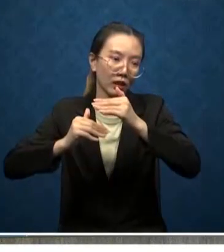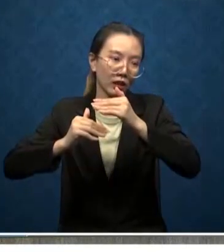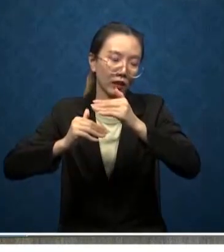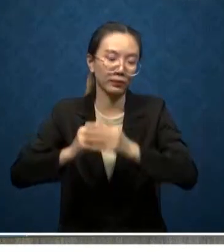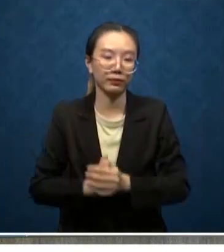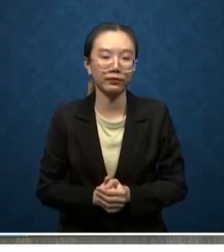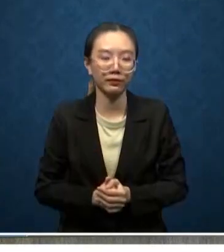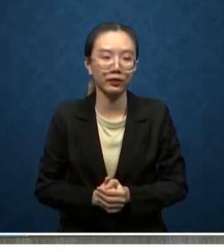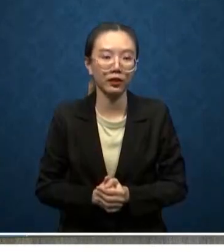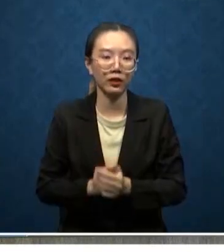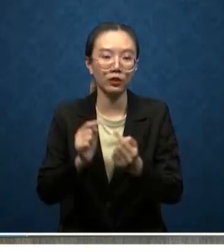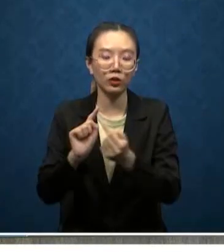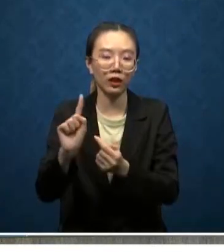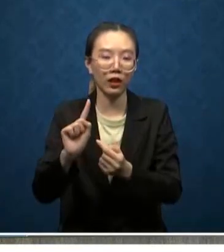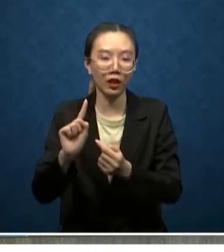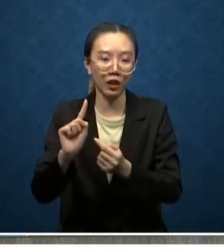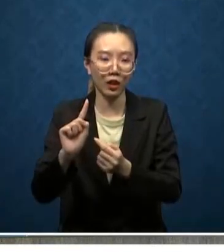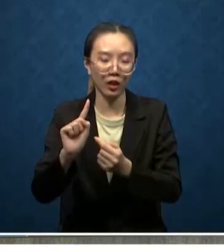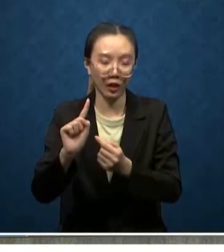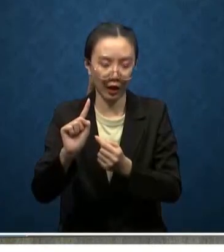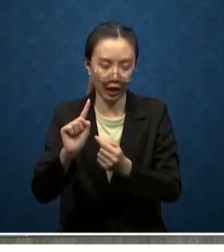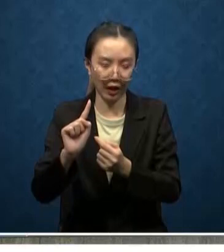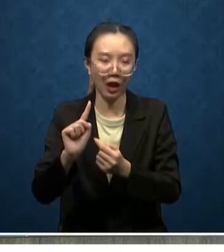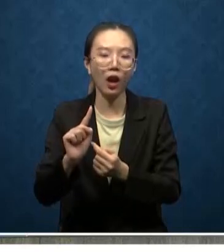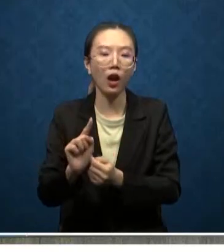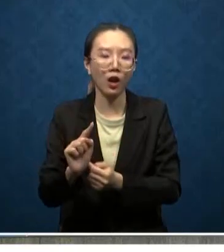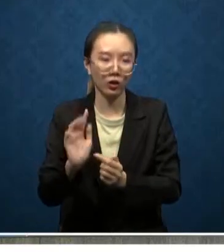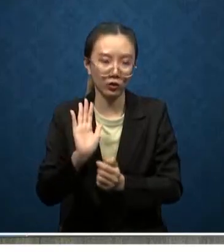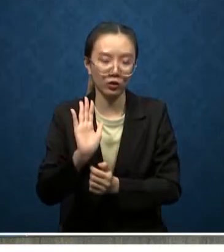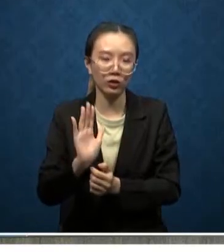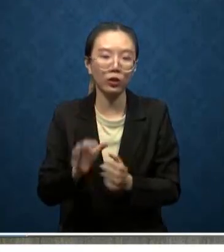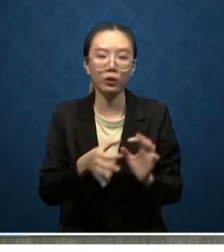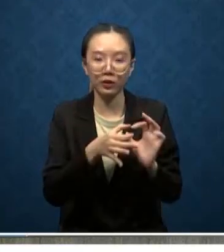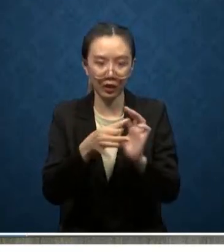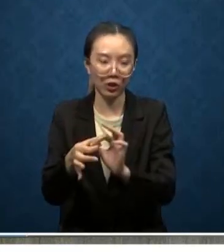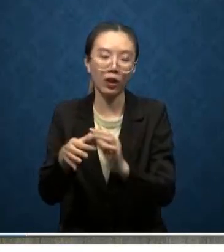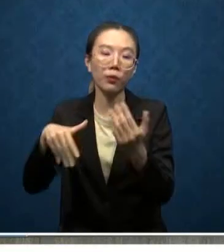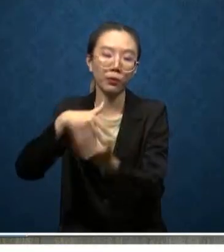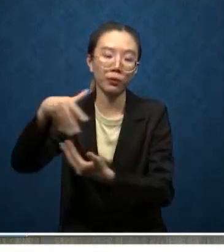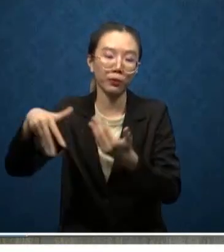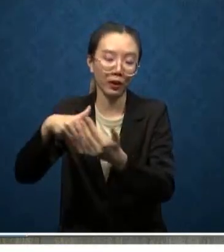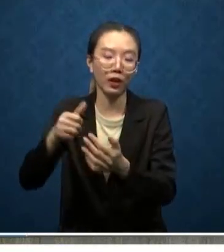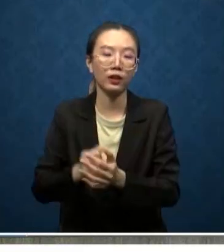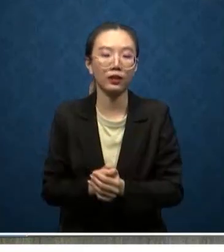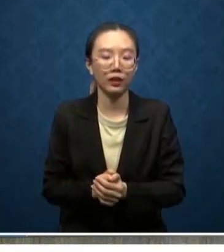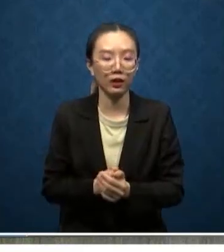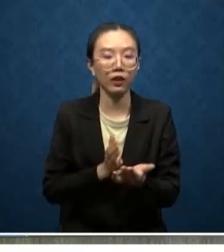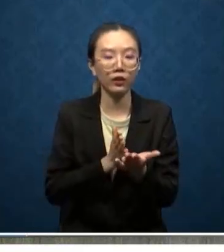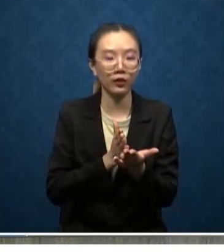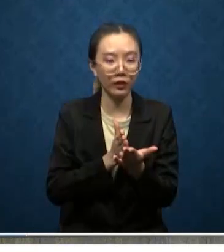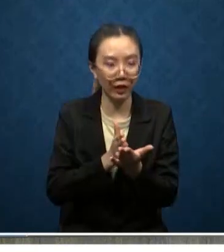นะครับบนคุณภาพชีวิตที่เป็นมิตรต่อสิ่งแวดล้อมและด้านการปรับ